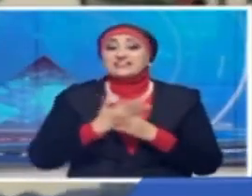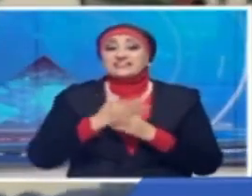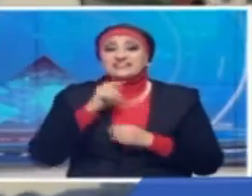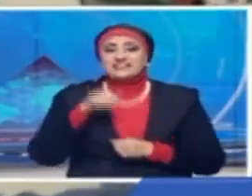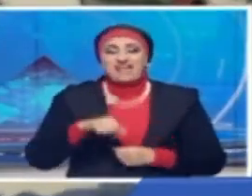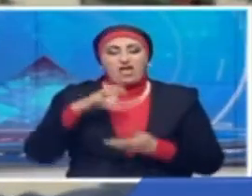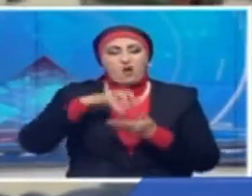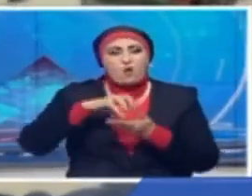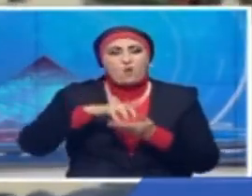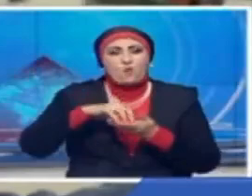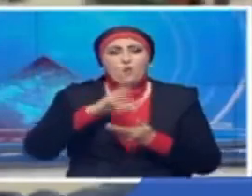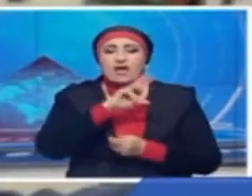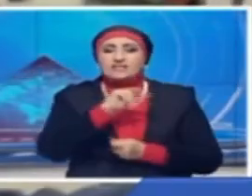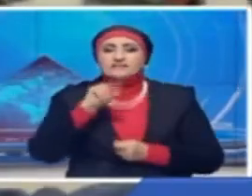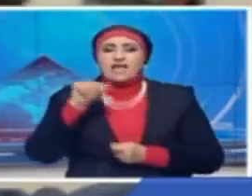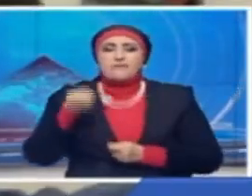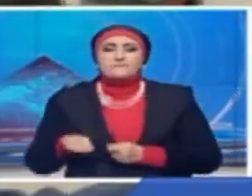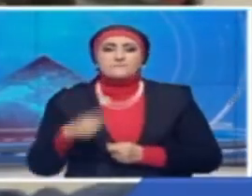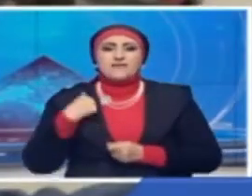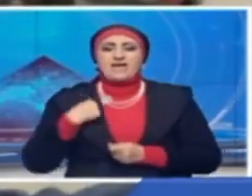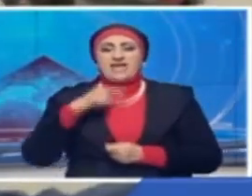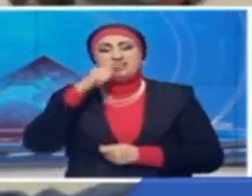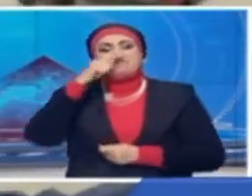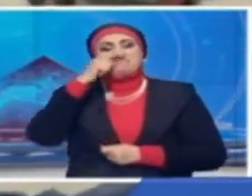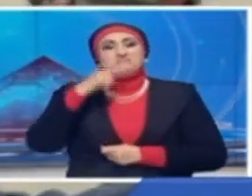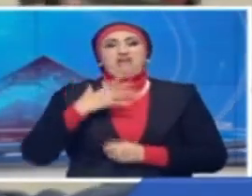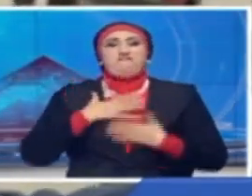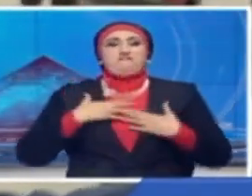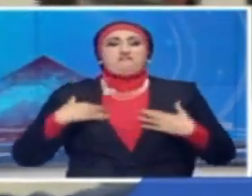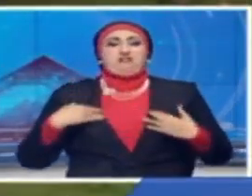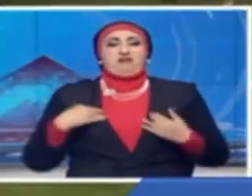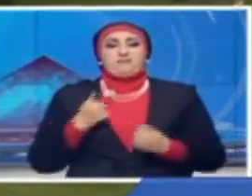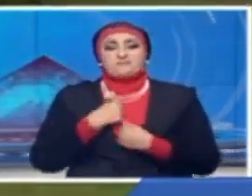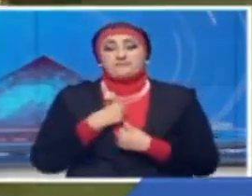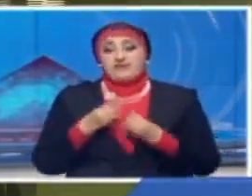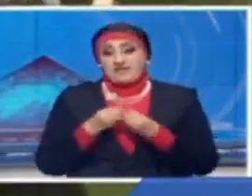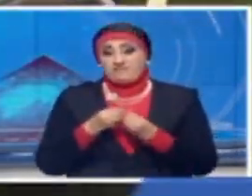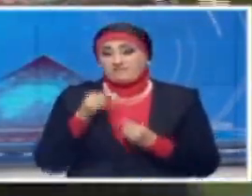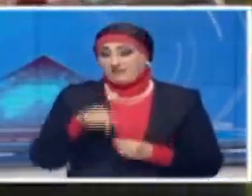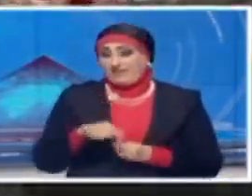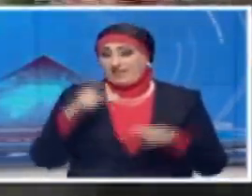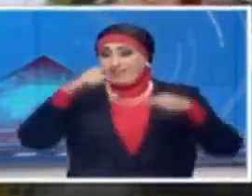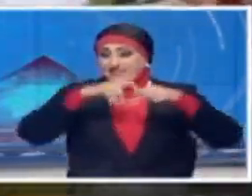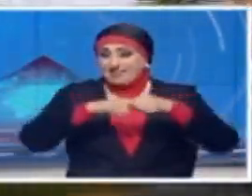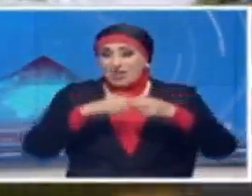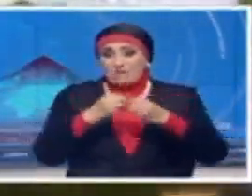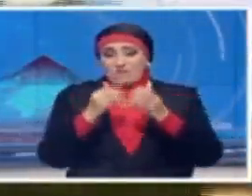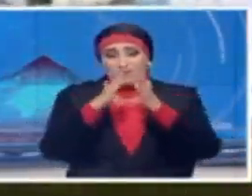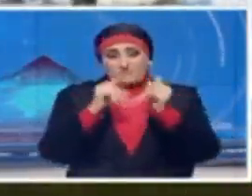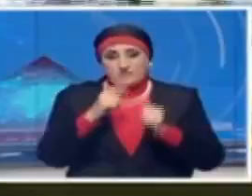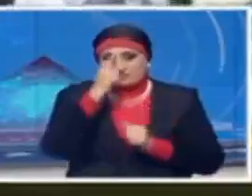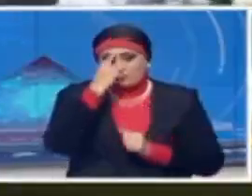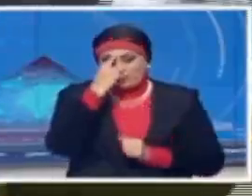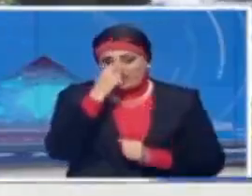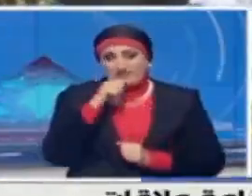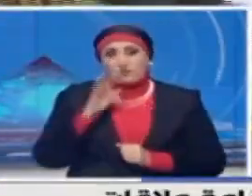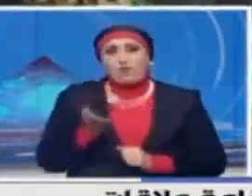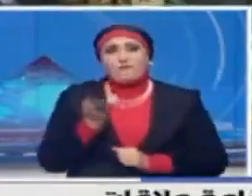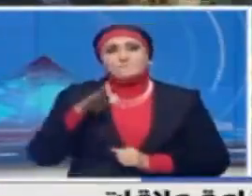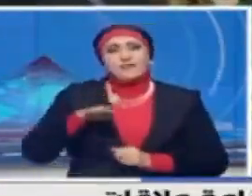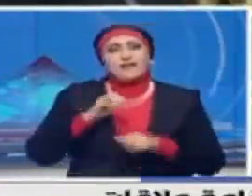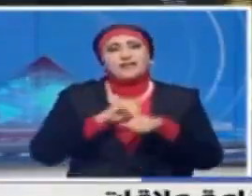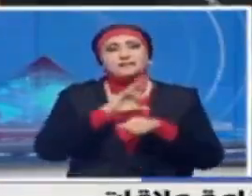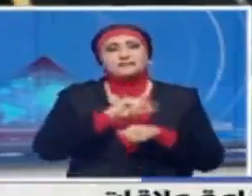هويتنا البنغلاديشية التي نفخر ونعتز بها. جذور التعاون بين مصر والهند وبنغلاديش الممتدة